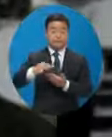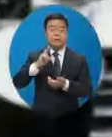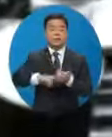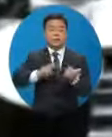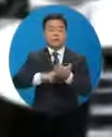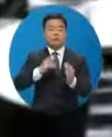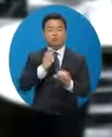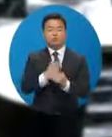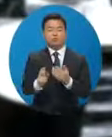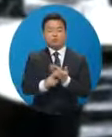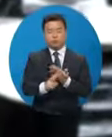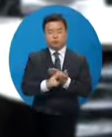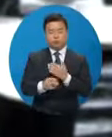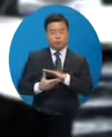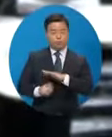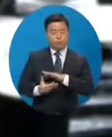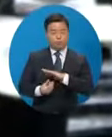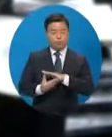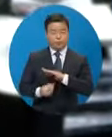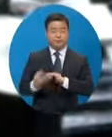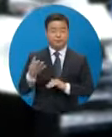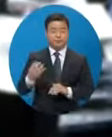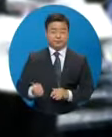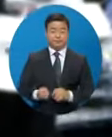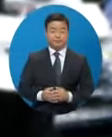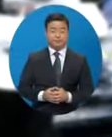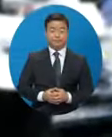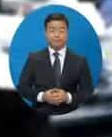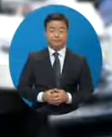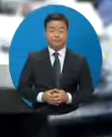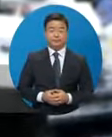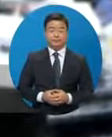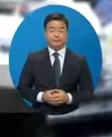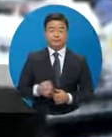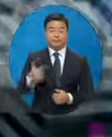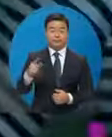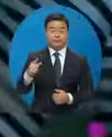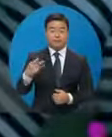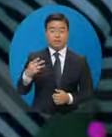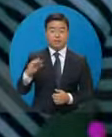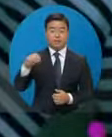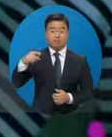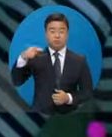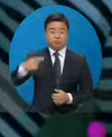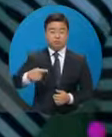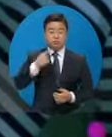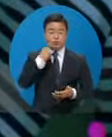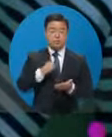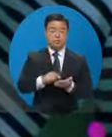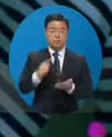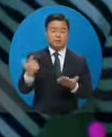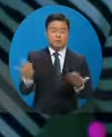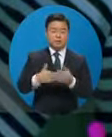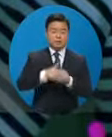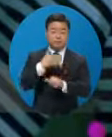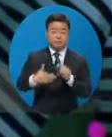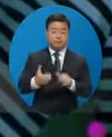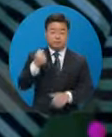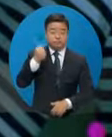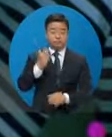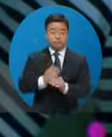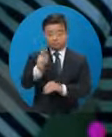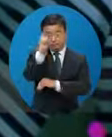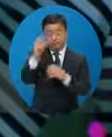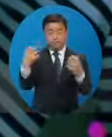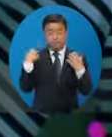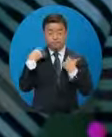불법 복제도 급증하고 있습니다. It's tough business environment. It's tough when there are no real government